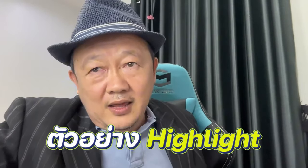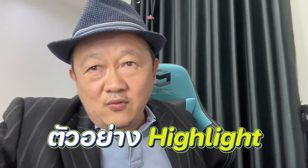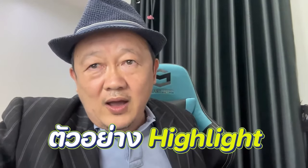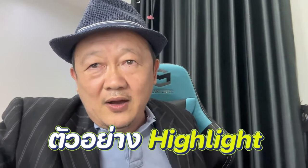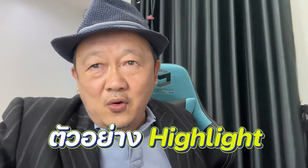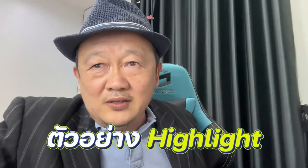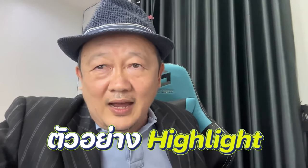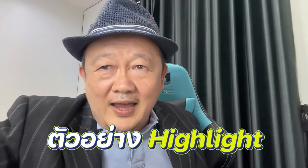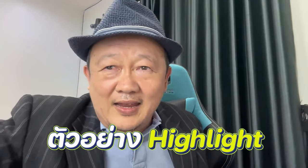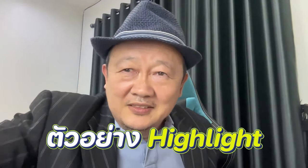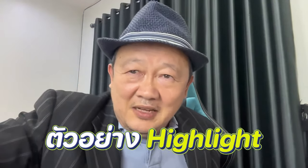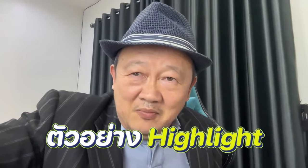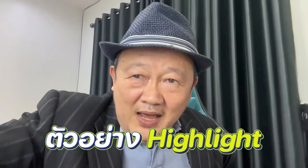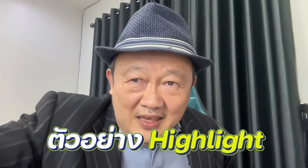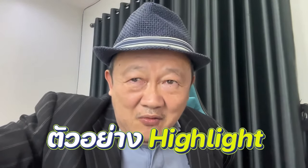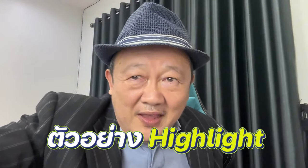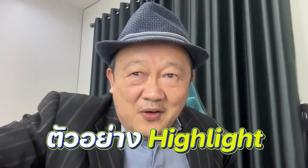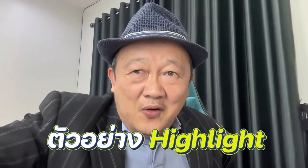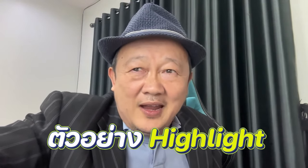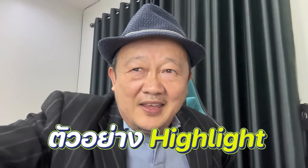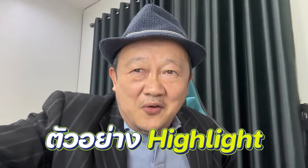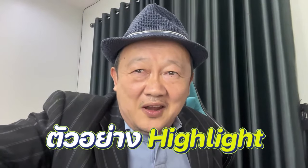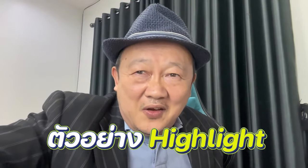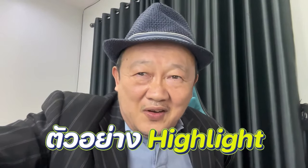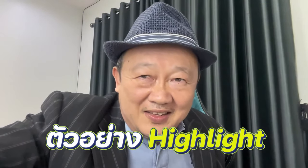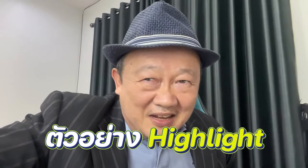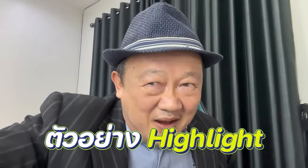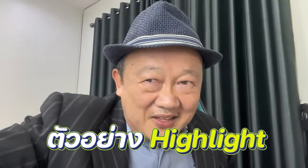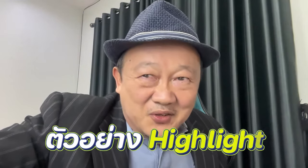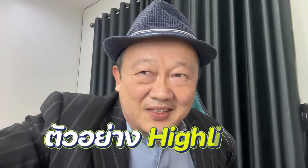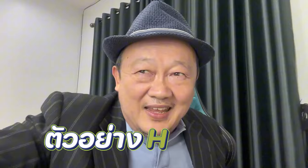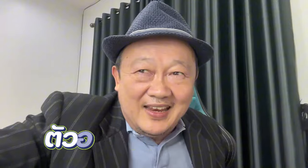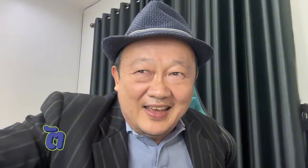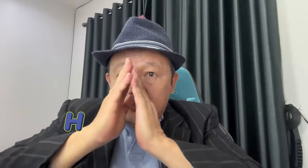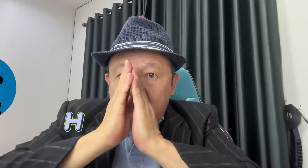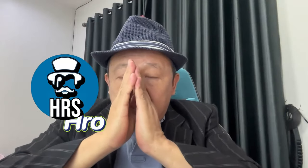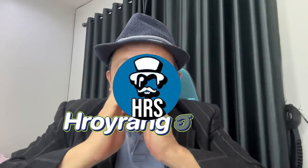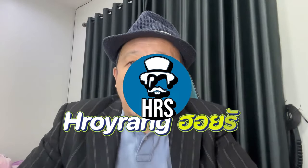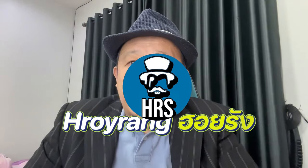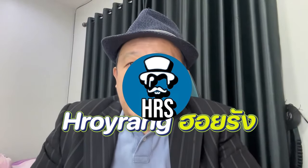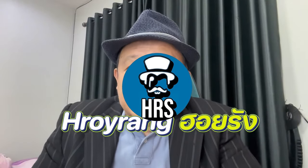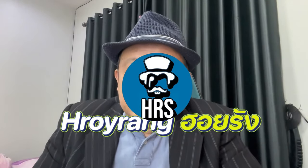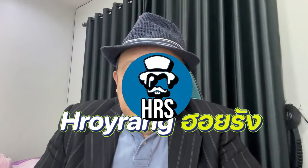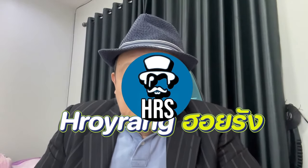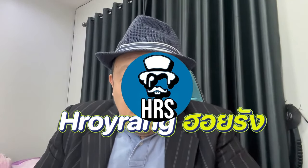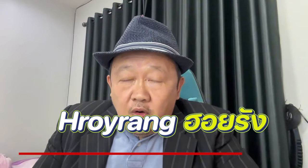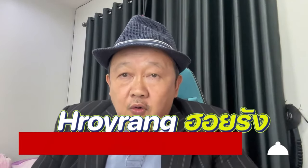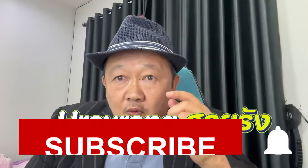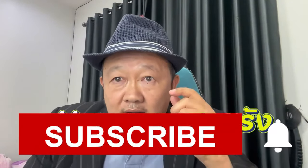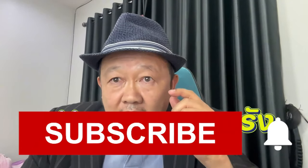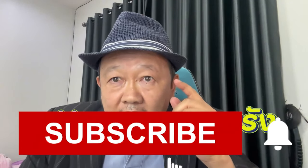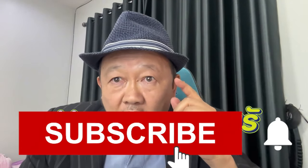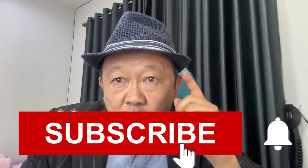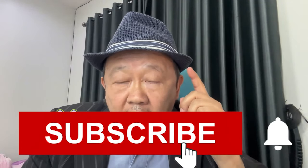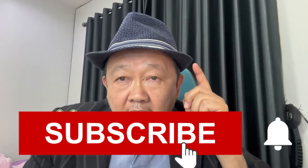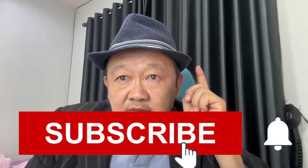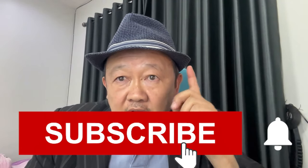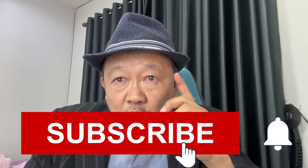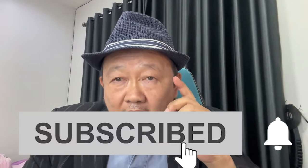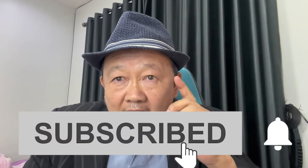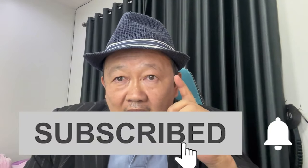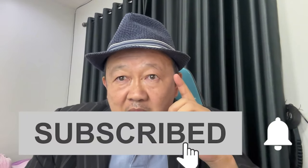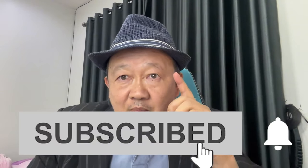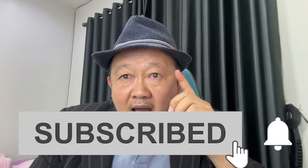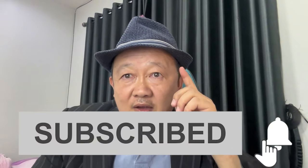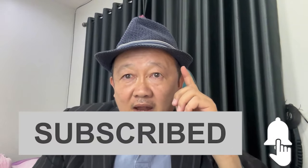อีเวนเรียกว่าคนไทยเนี่ยสำนักอีเวนของนายกแล้วก็รัฐบาลชุดนี้เลยสวัสดีครับคลังสตูดิโอวันนี้เรามา